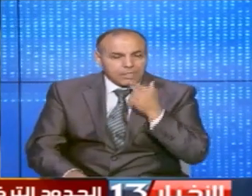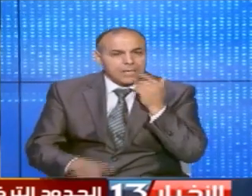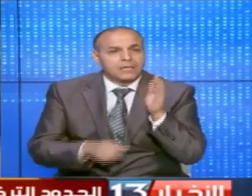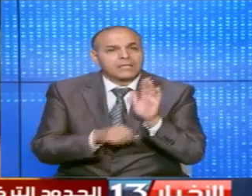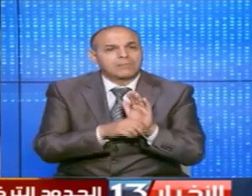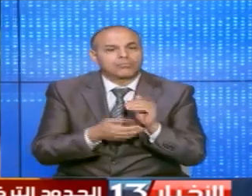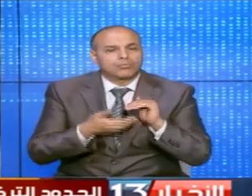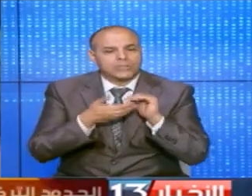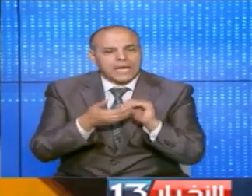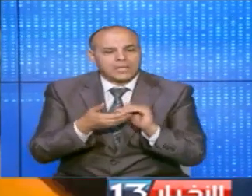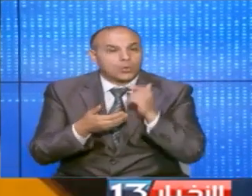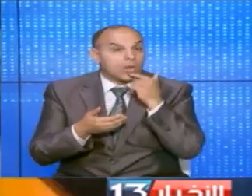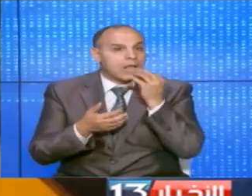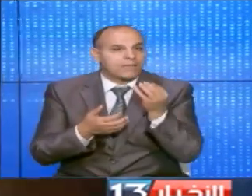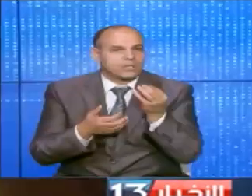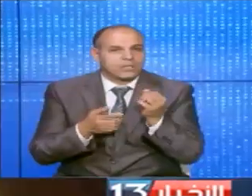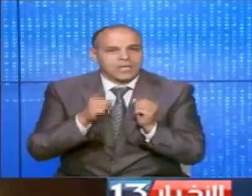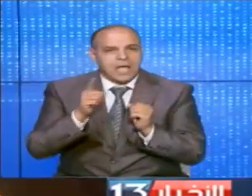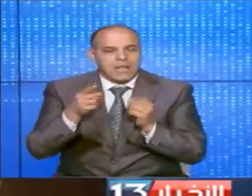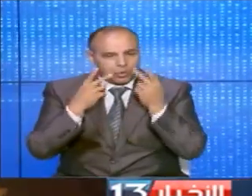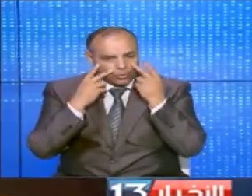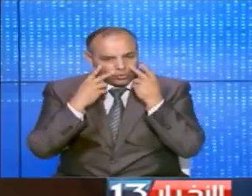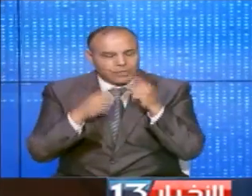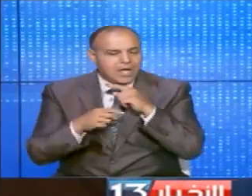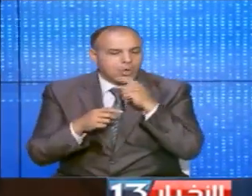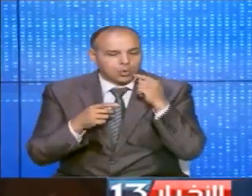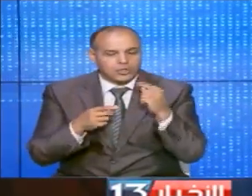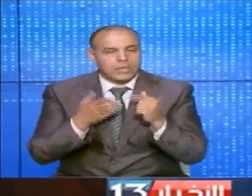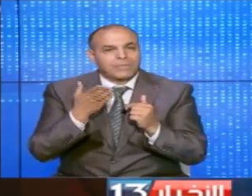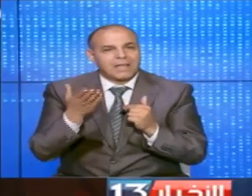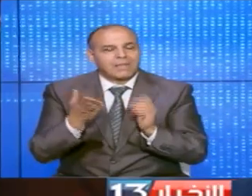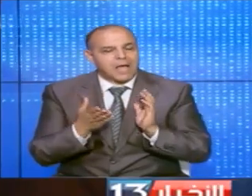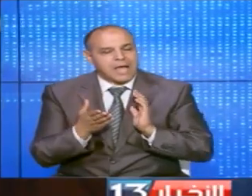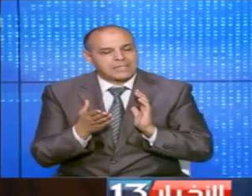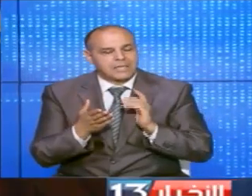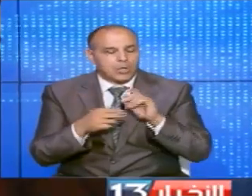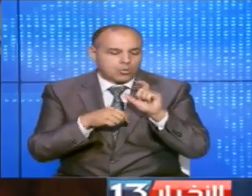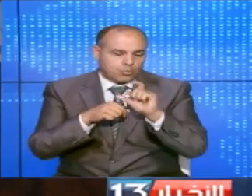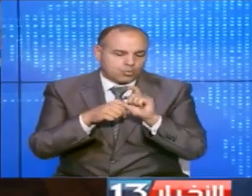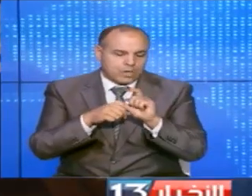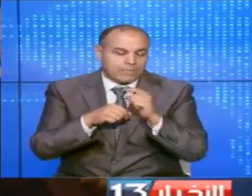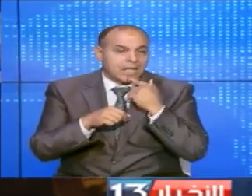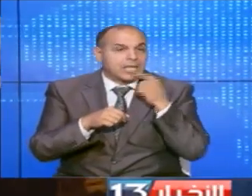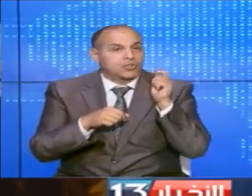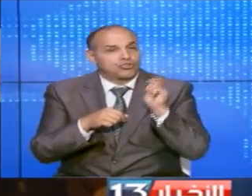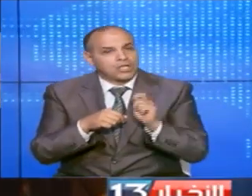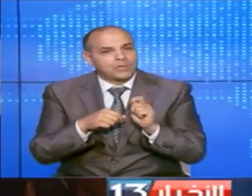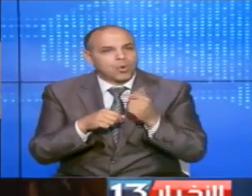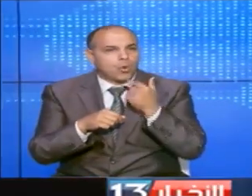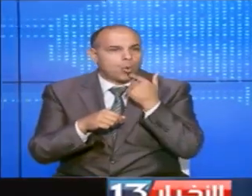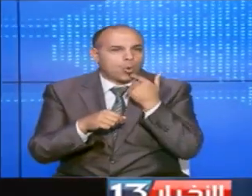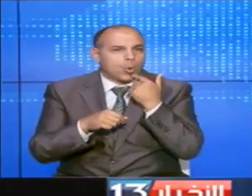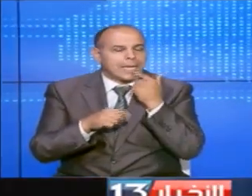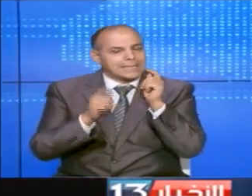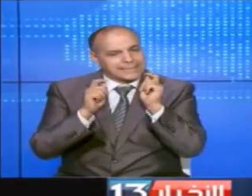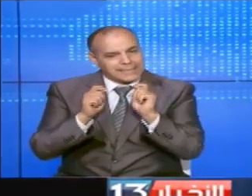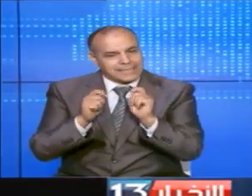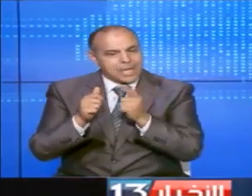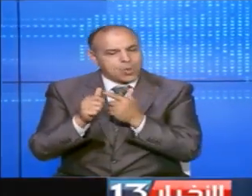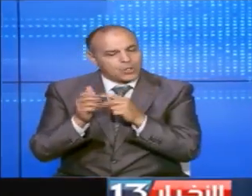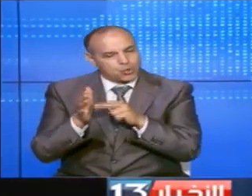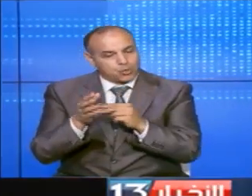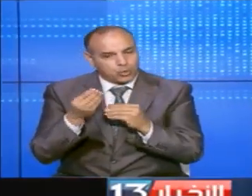المساعده في ذلك فيما راى الكريملين ان العمليه العسكريه التركيه يجب ان لا تظهر بالعمليه السياسيه في